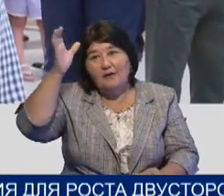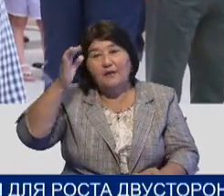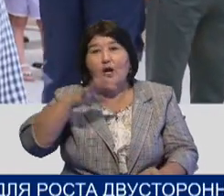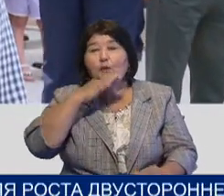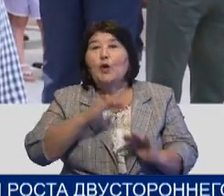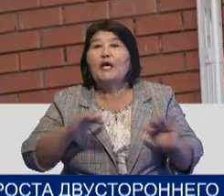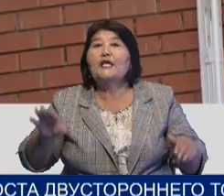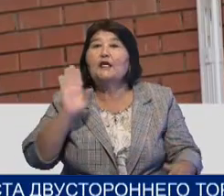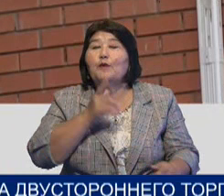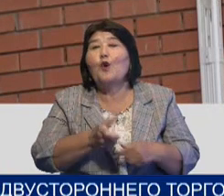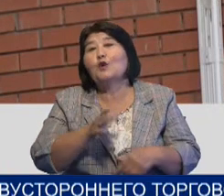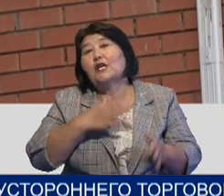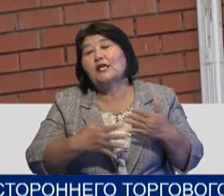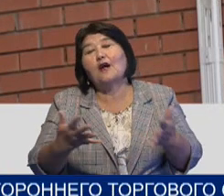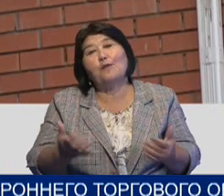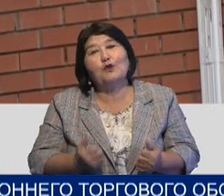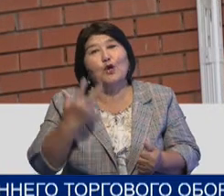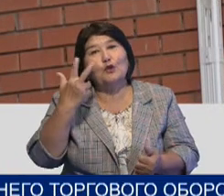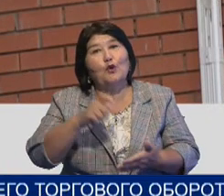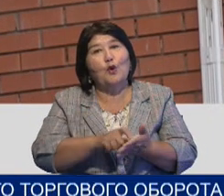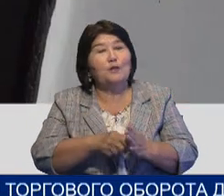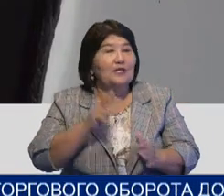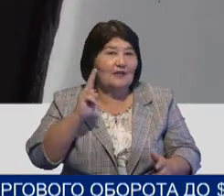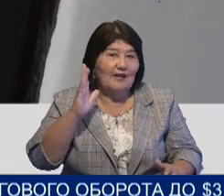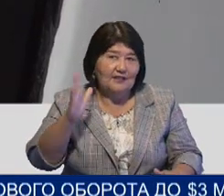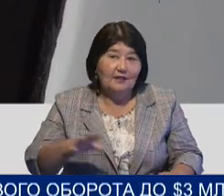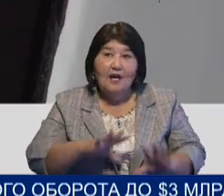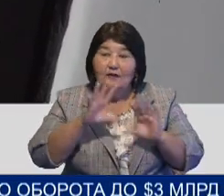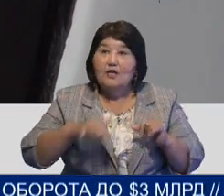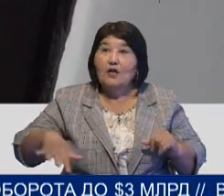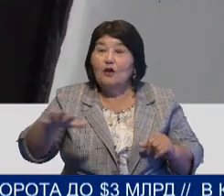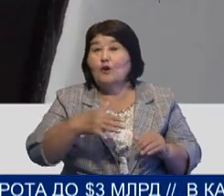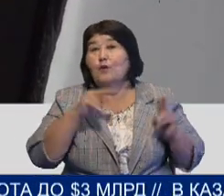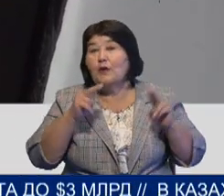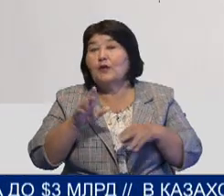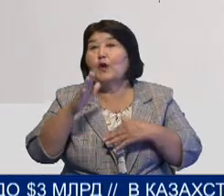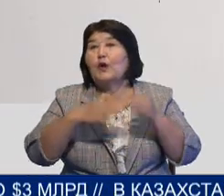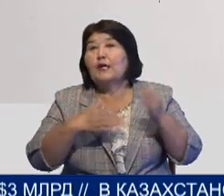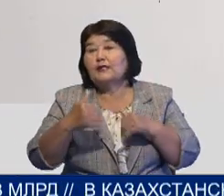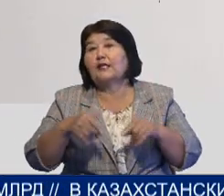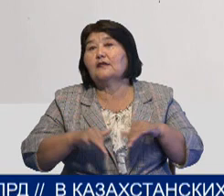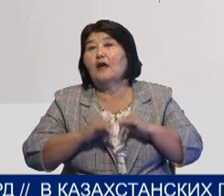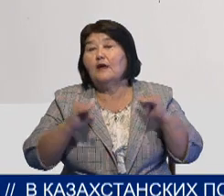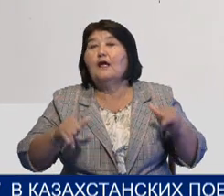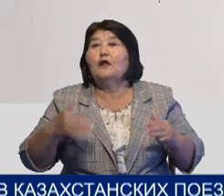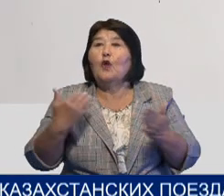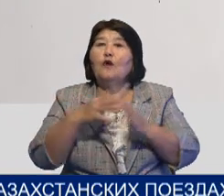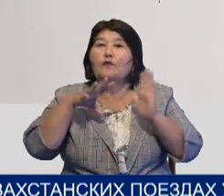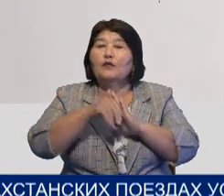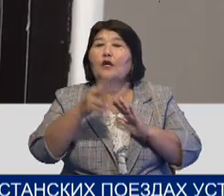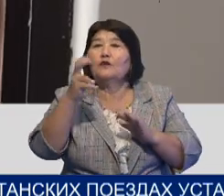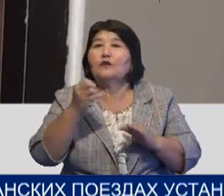нотная мать очень рада получению трёхкомнатной квартиры в целом в регионе наблюдается строительный бум в прошлом году Василия в